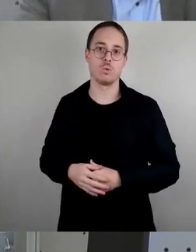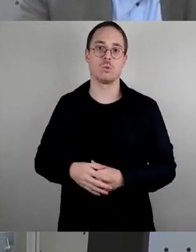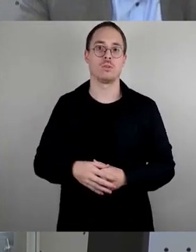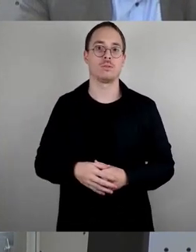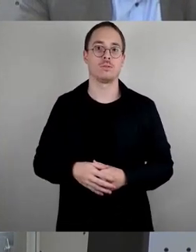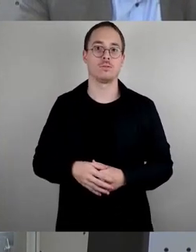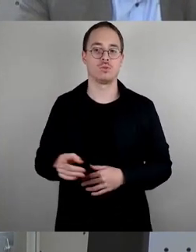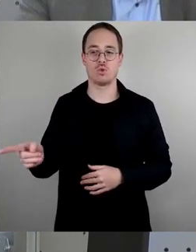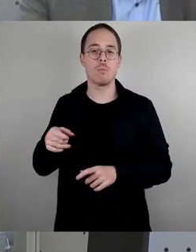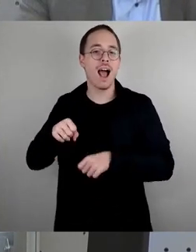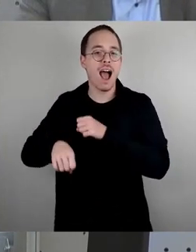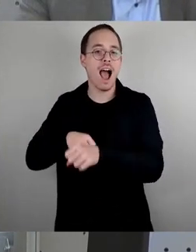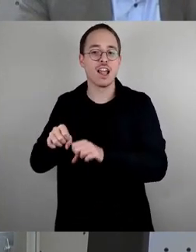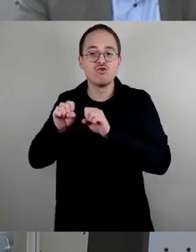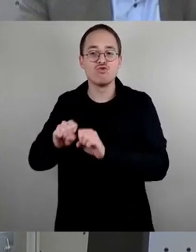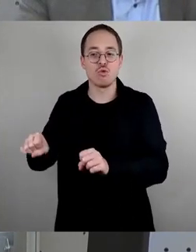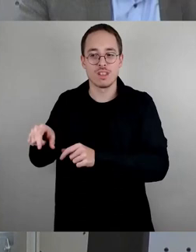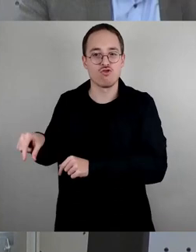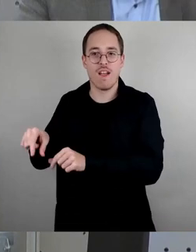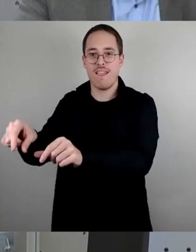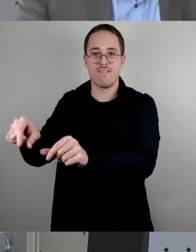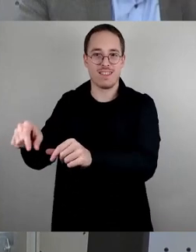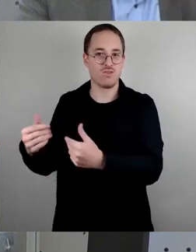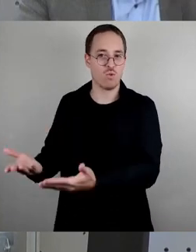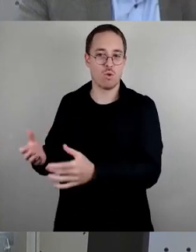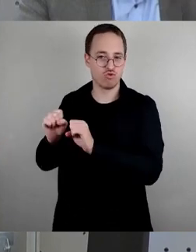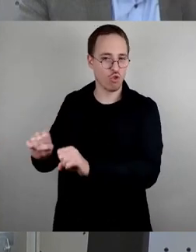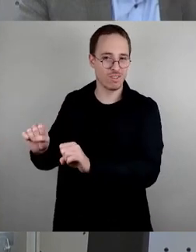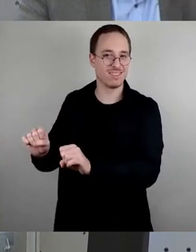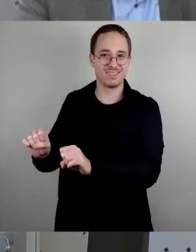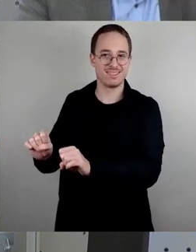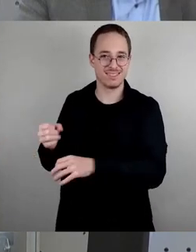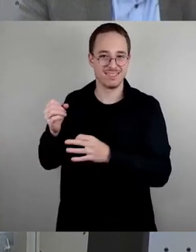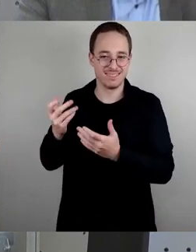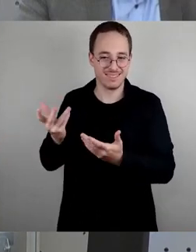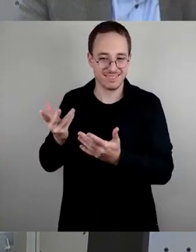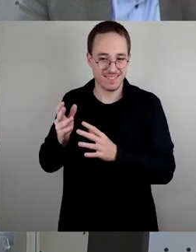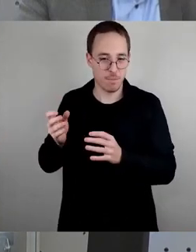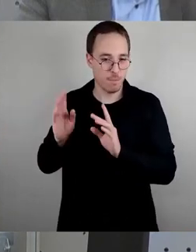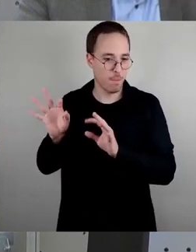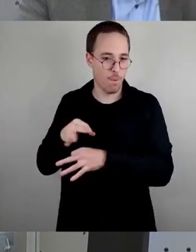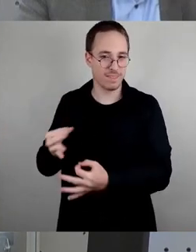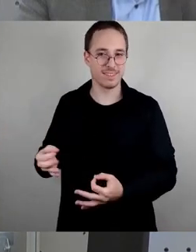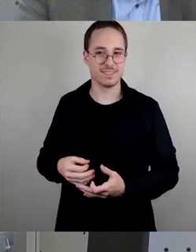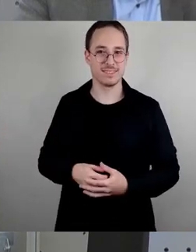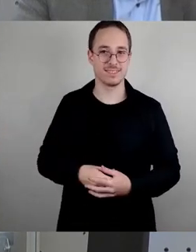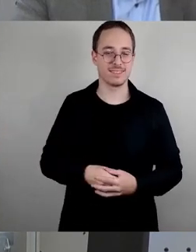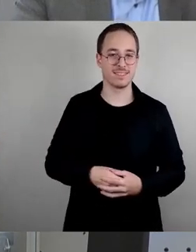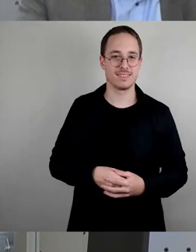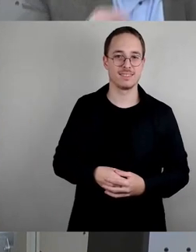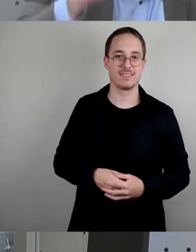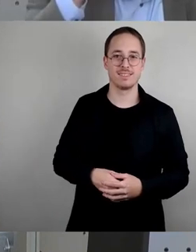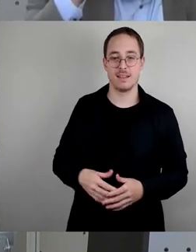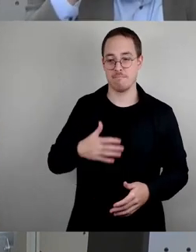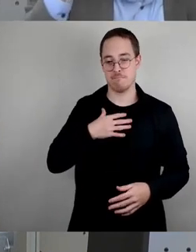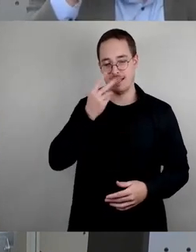die gegebene Führungsform wären. Aus meiner Sicht machen wir hier mit dieser Festlegung im Ausschussvotum ein großes